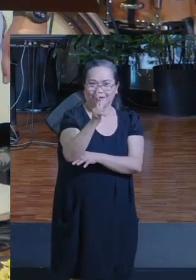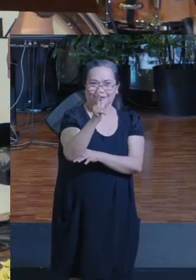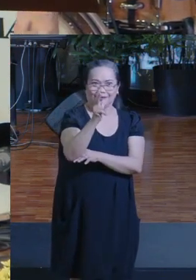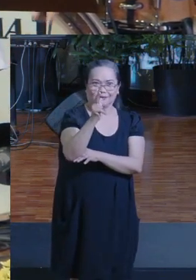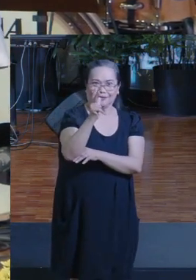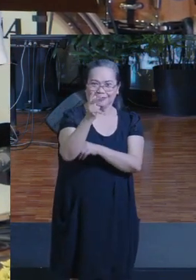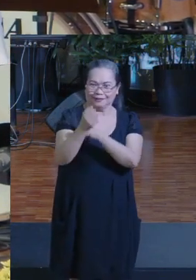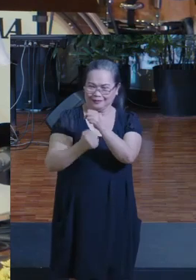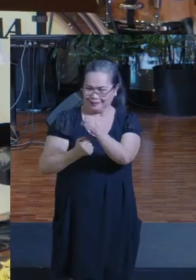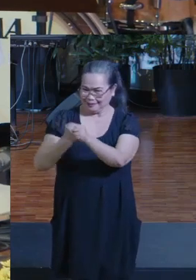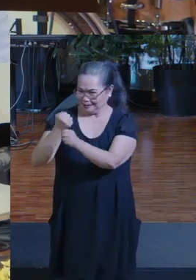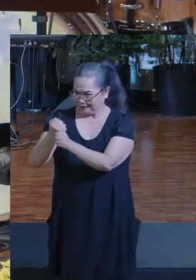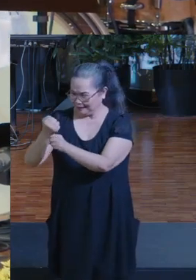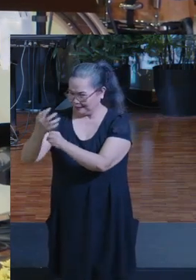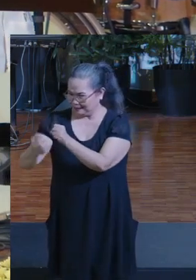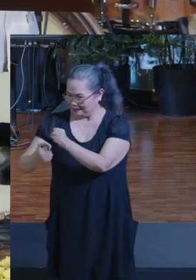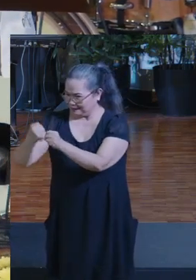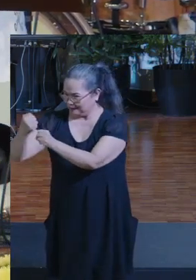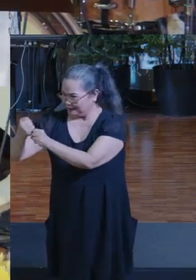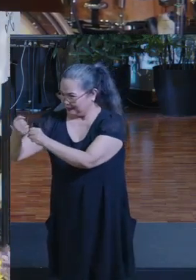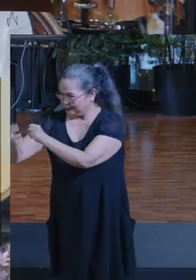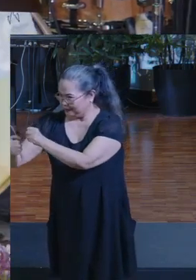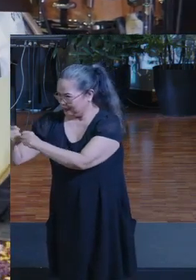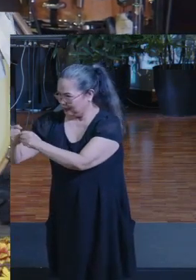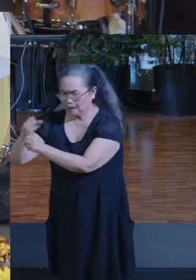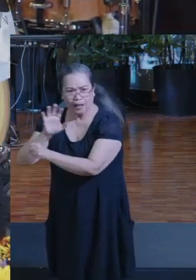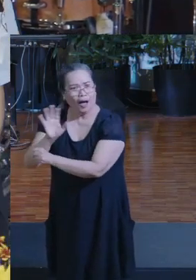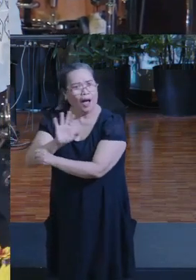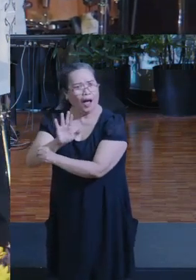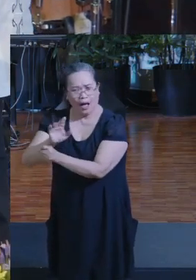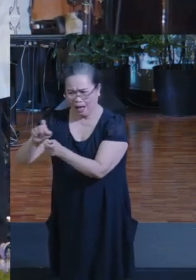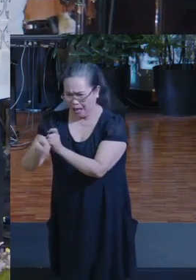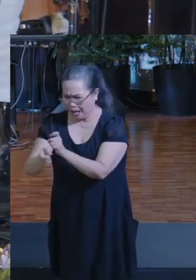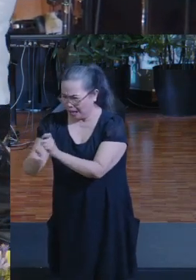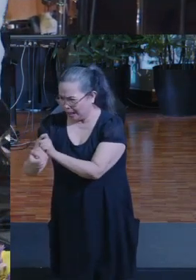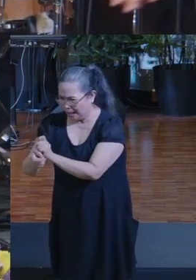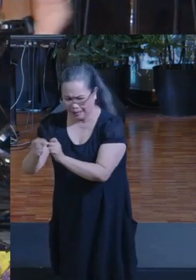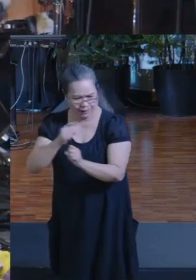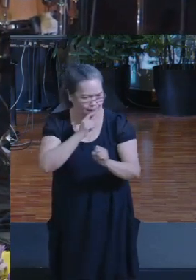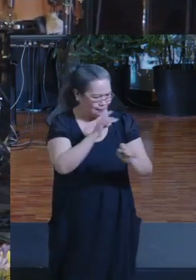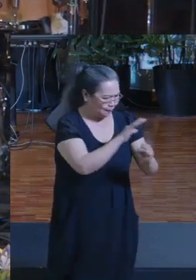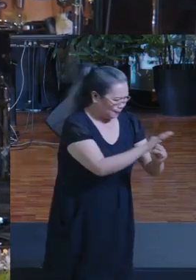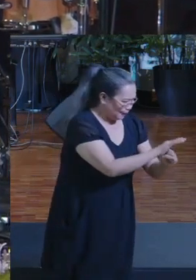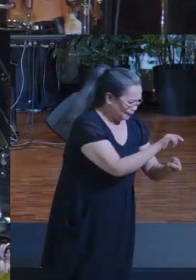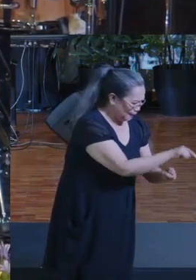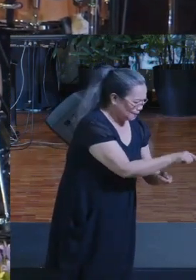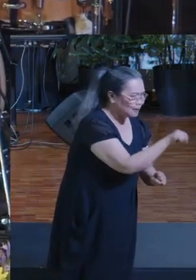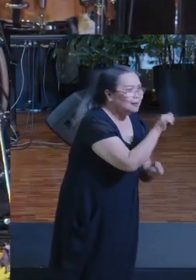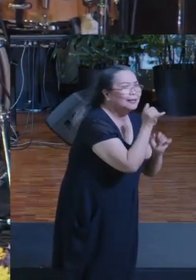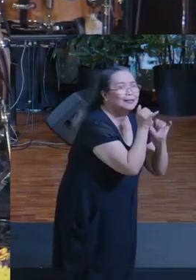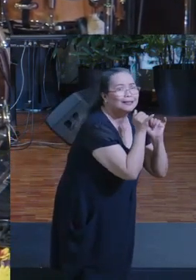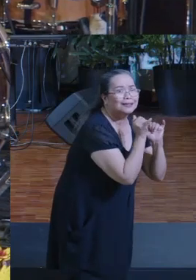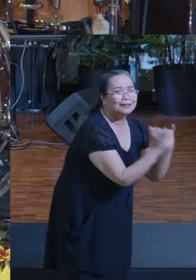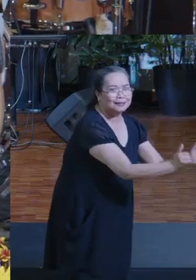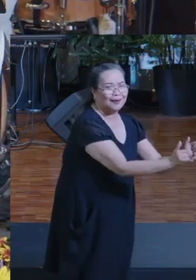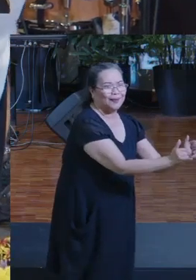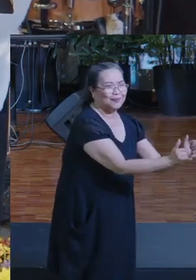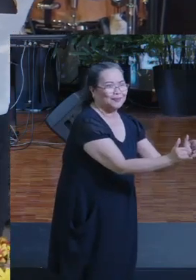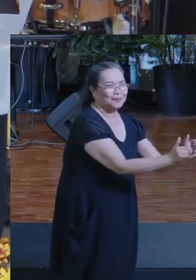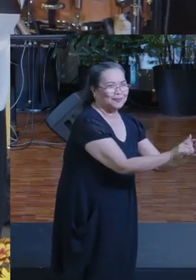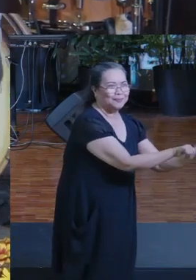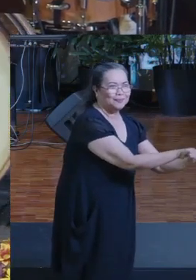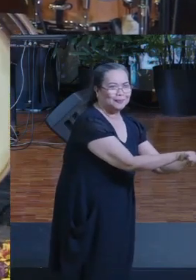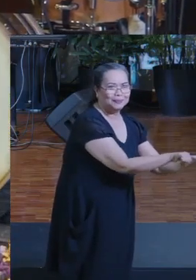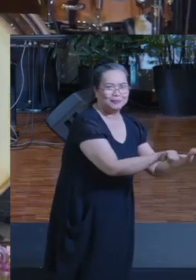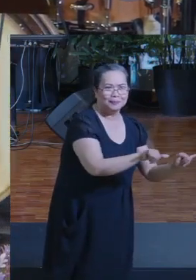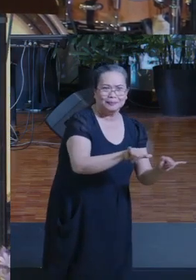later, hindi nun binabago ang kahit na anong pinangako niya sa Abrahamic Covenant. Wala siyang